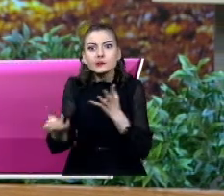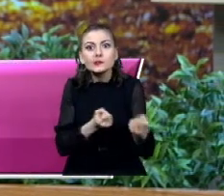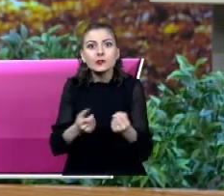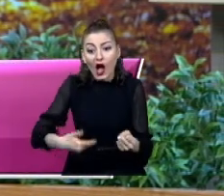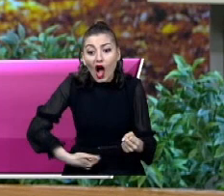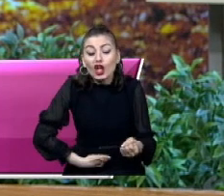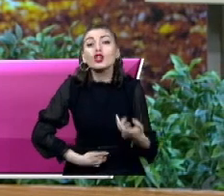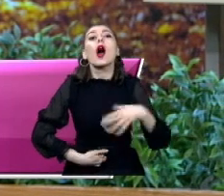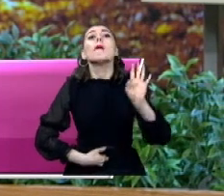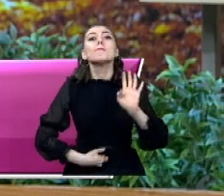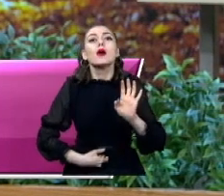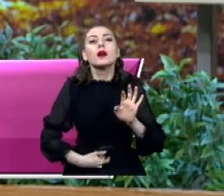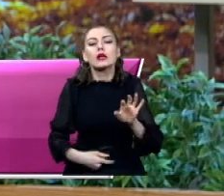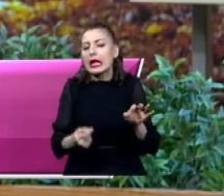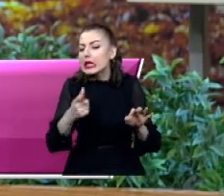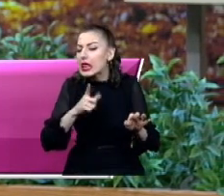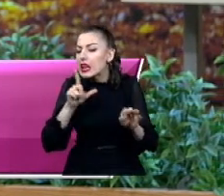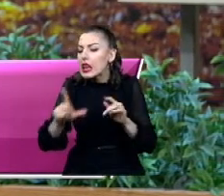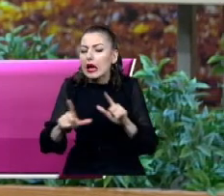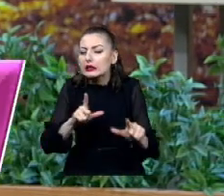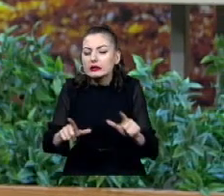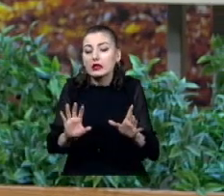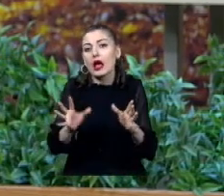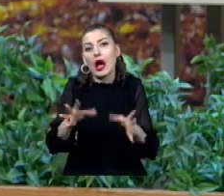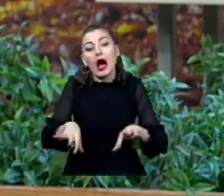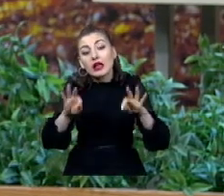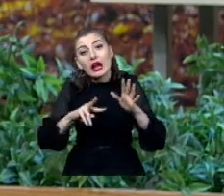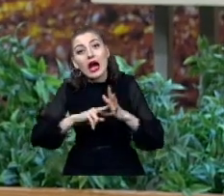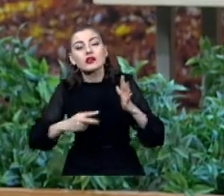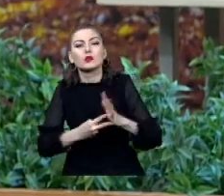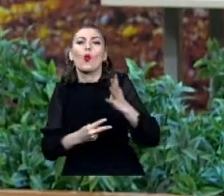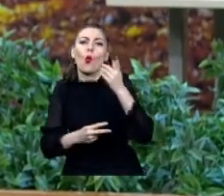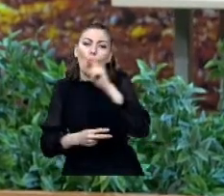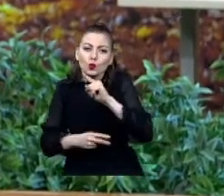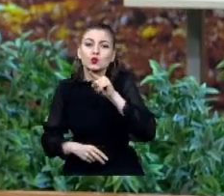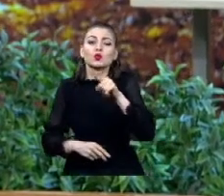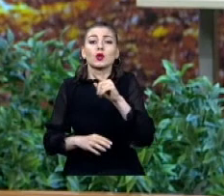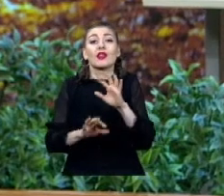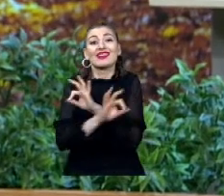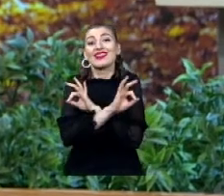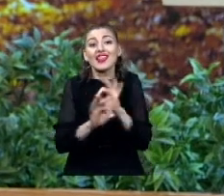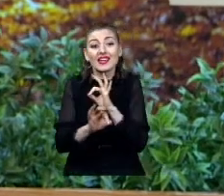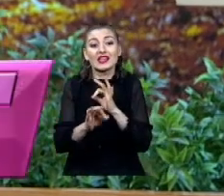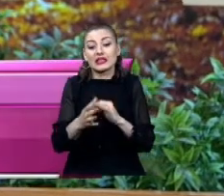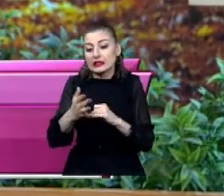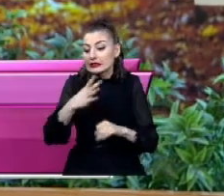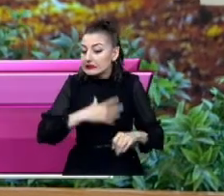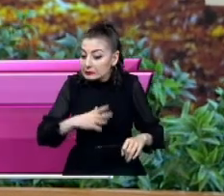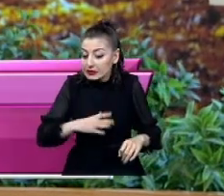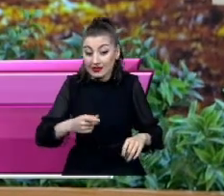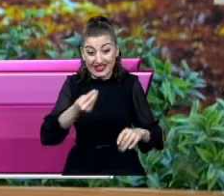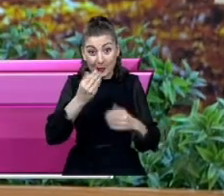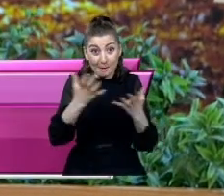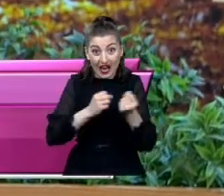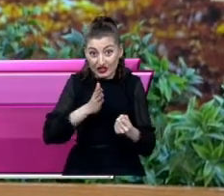ve psikolojik olarak belki ihtiyacımız olmayan şeyleri almaya hazır vaziyette oluyoruz. O yüzden mümkün olduğu kadar listeyi aç